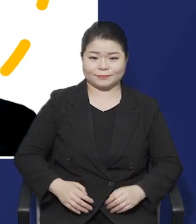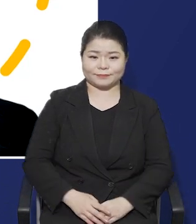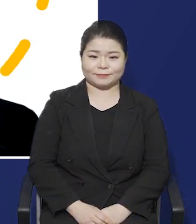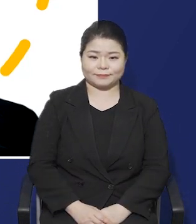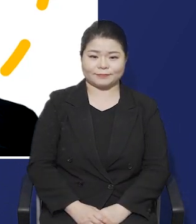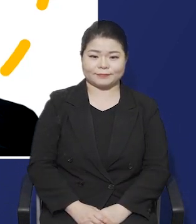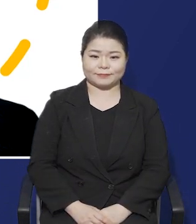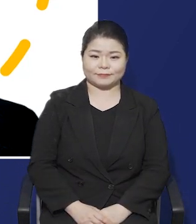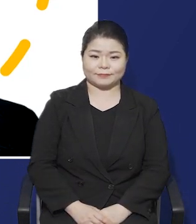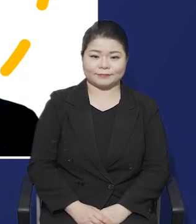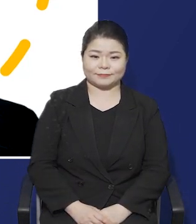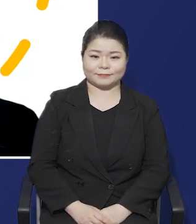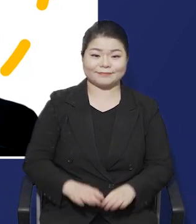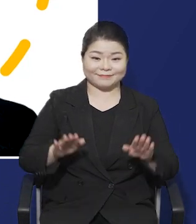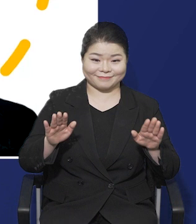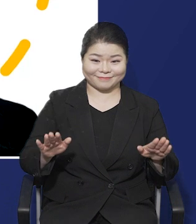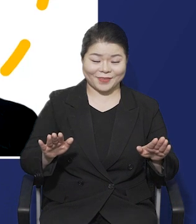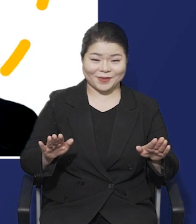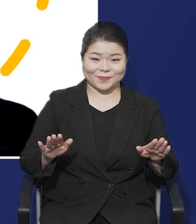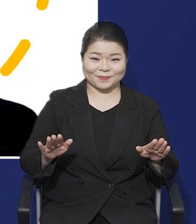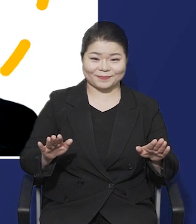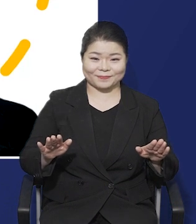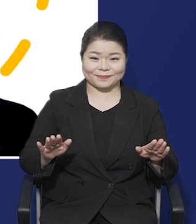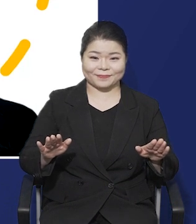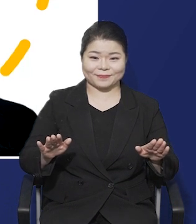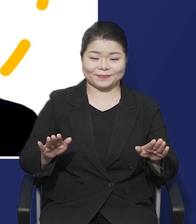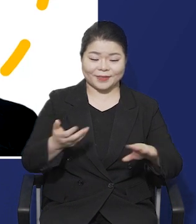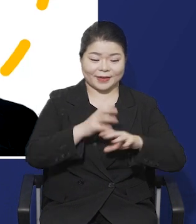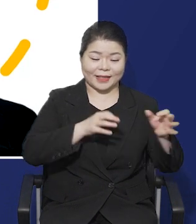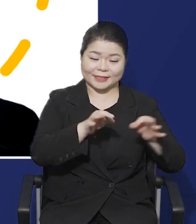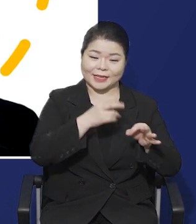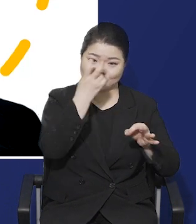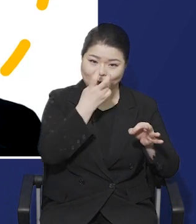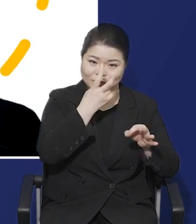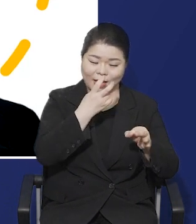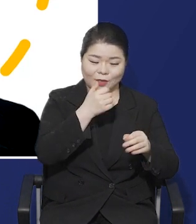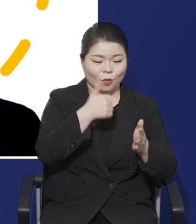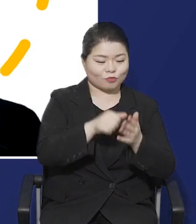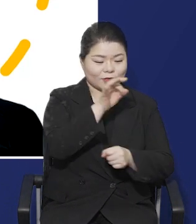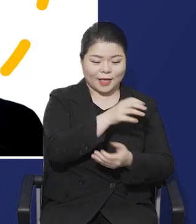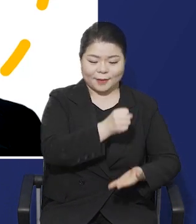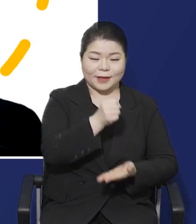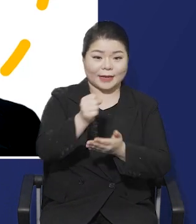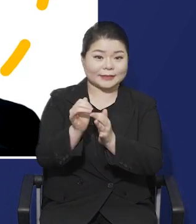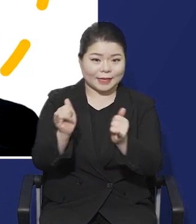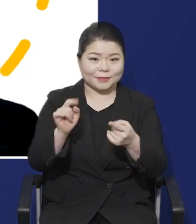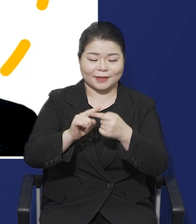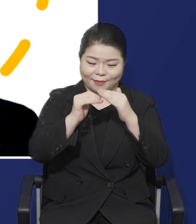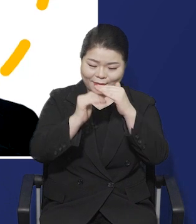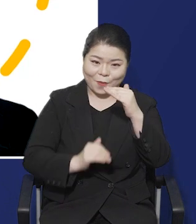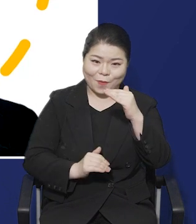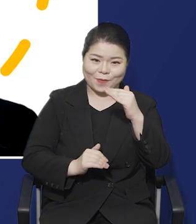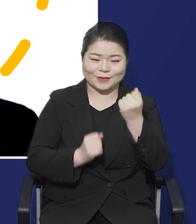드립니다. 이상으로 오늘 그 해외 시장 조사와 해외 바이어 발굴에 대한 내용에